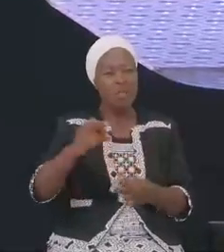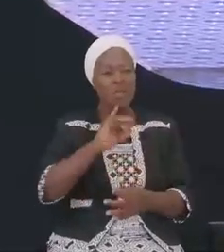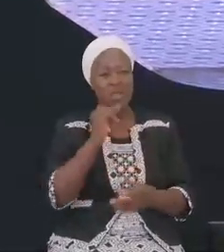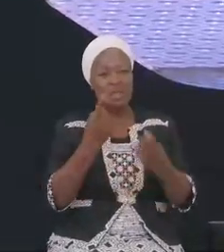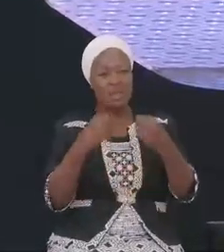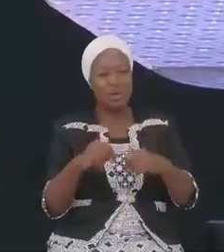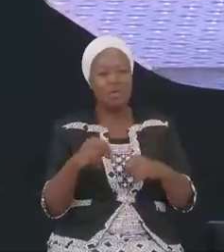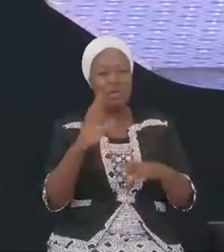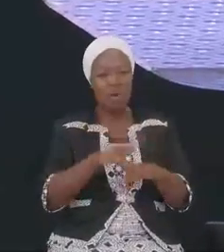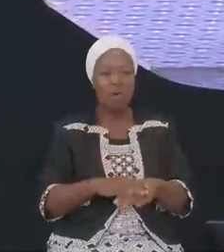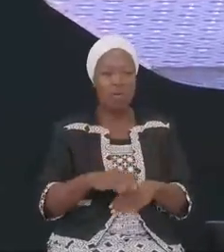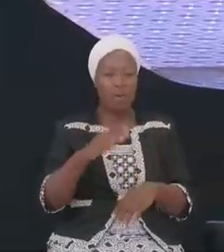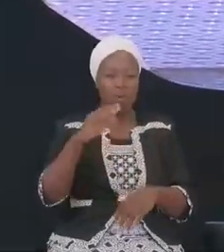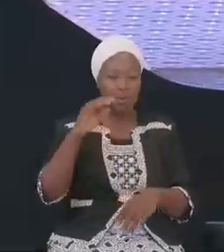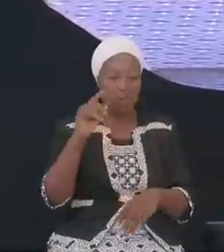sur vous.